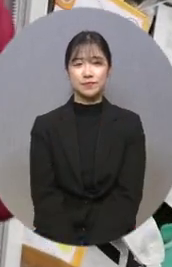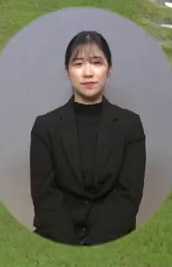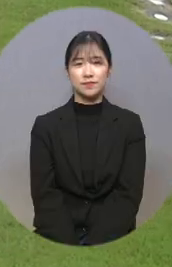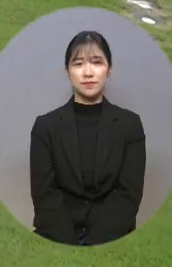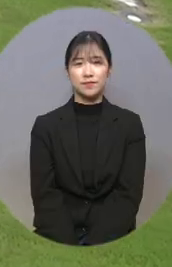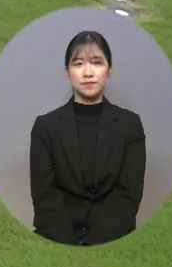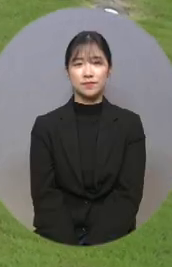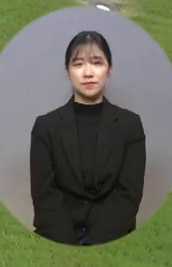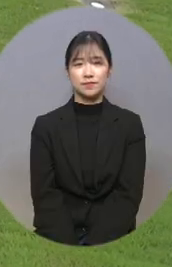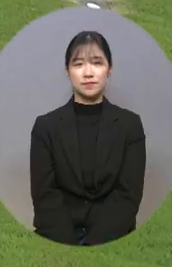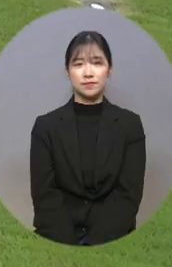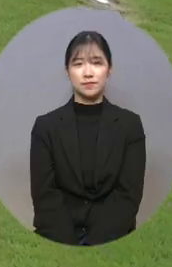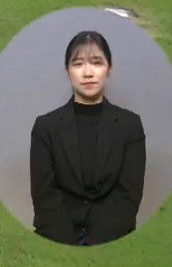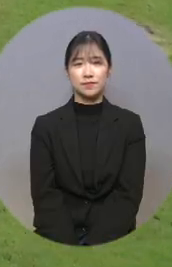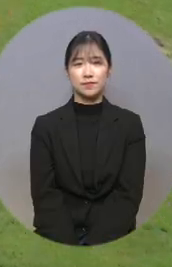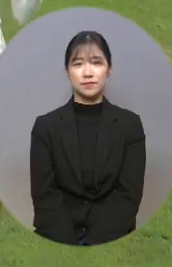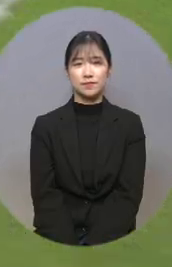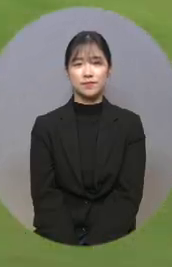양이야. 이야.